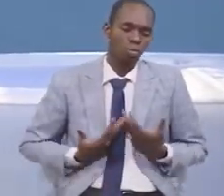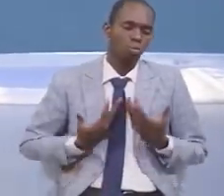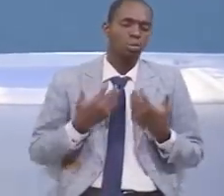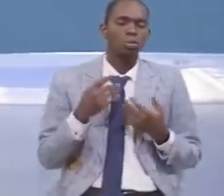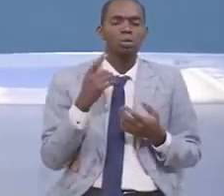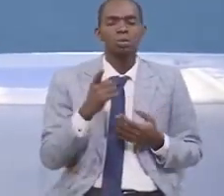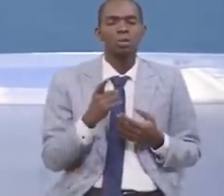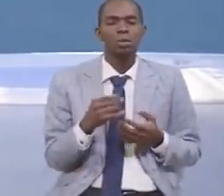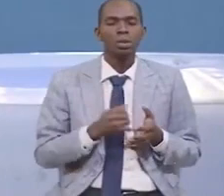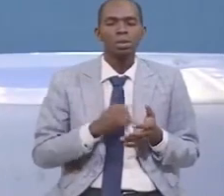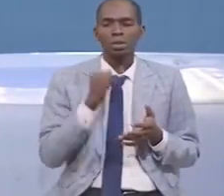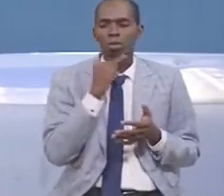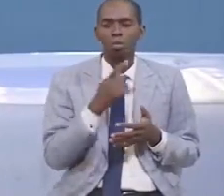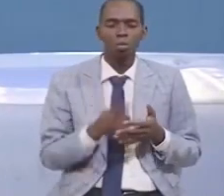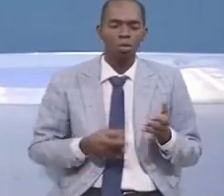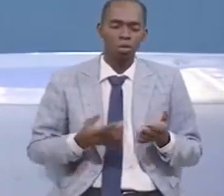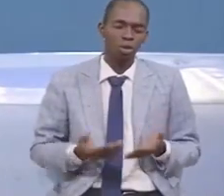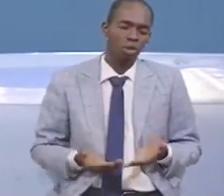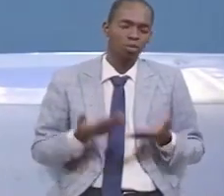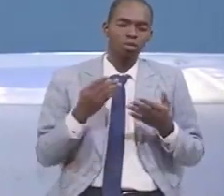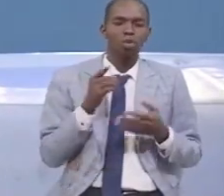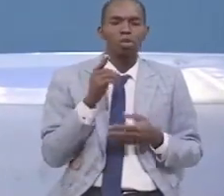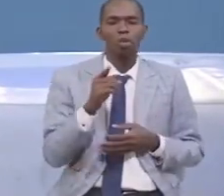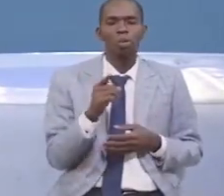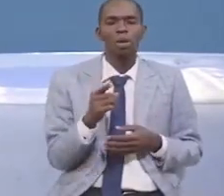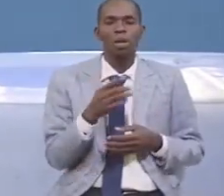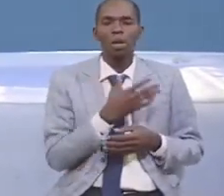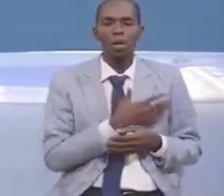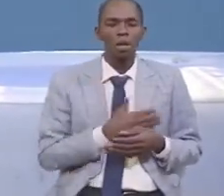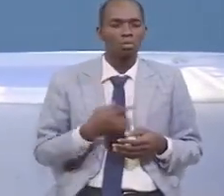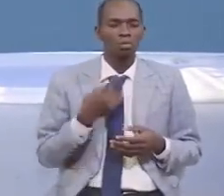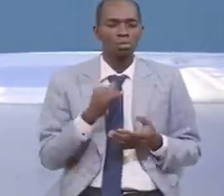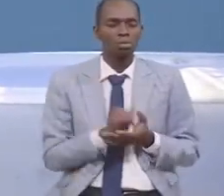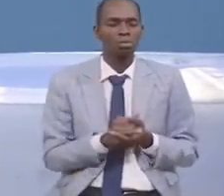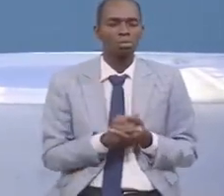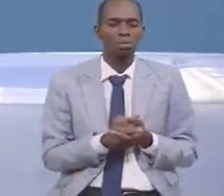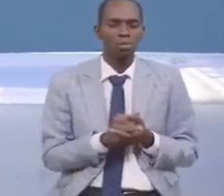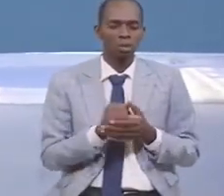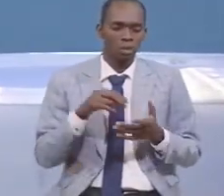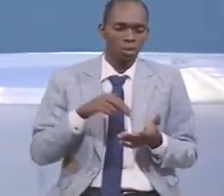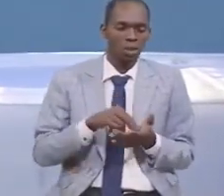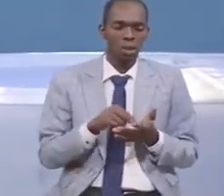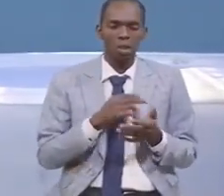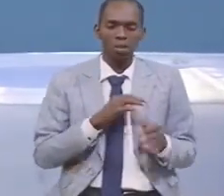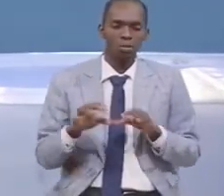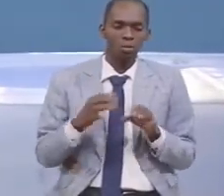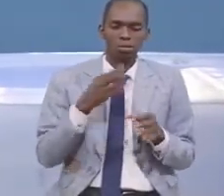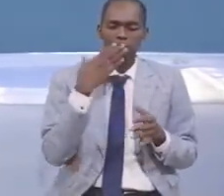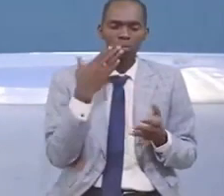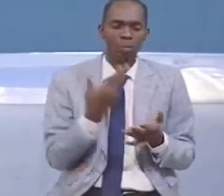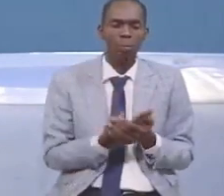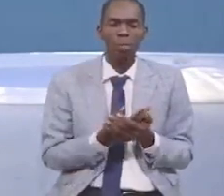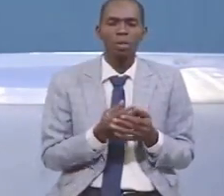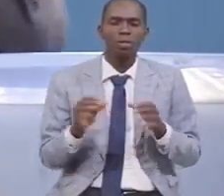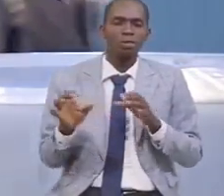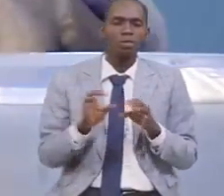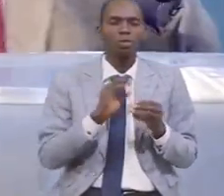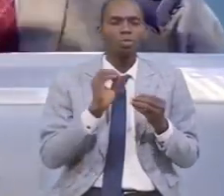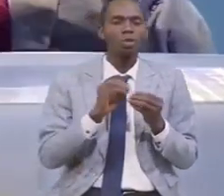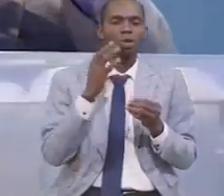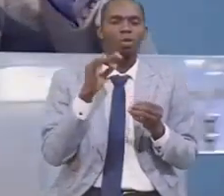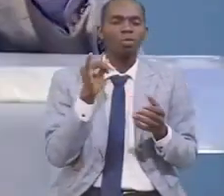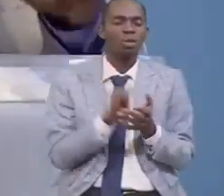ఉంటుంది మిమ్మల్ని పైకి లేపుతుంటుంది yes you are doing well ఇదిగో నువ్వు నూతనంగా బాగున్నావు అంటుంది more of that is